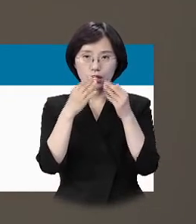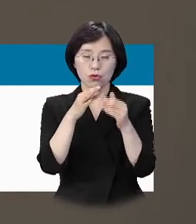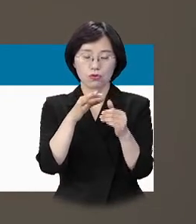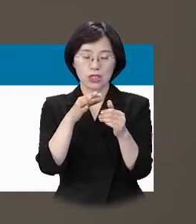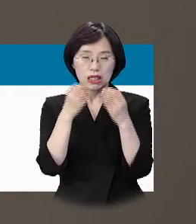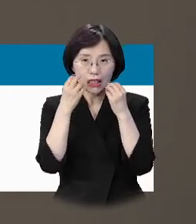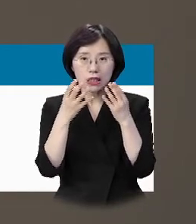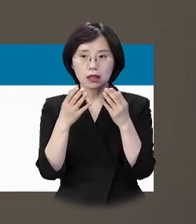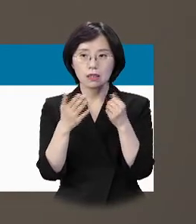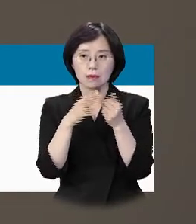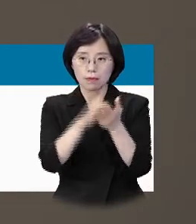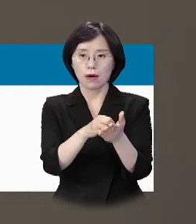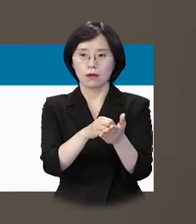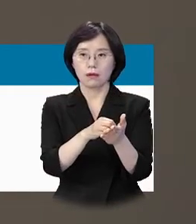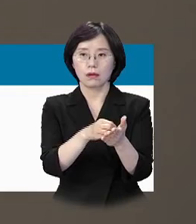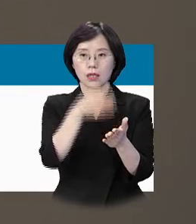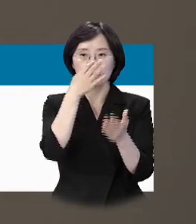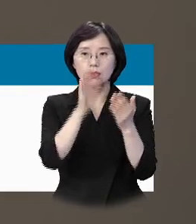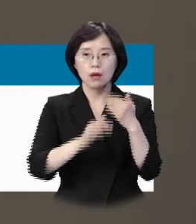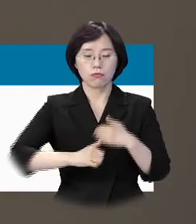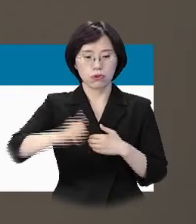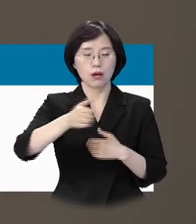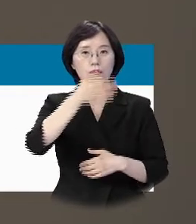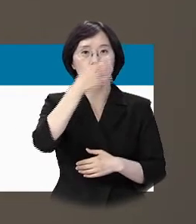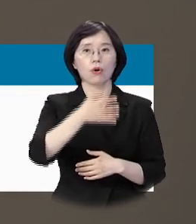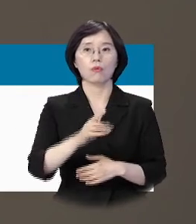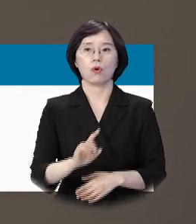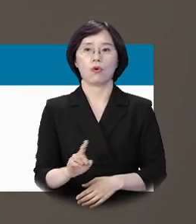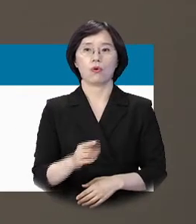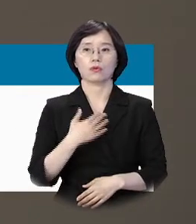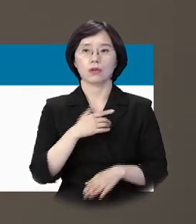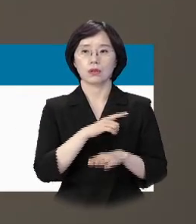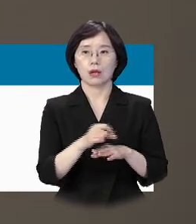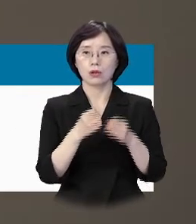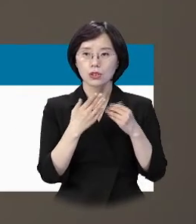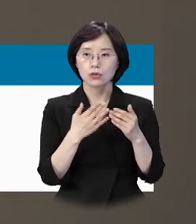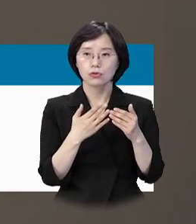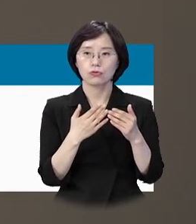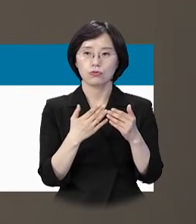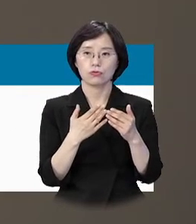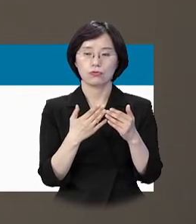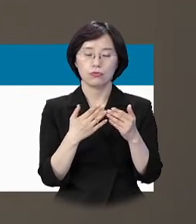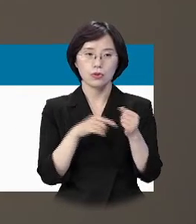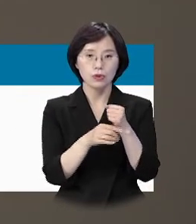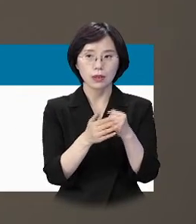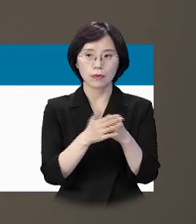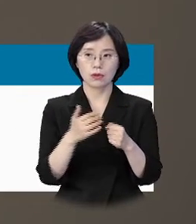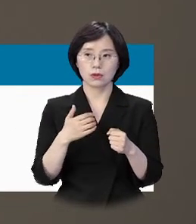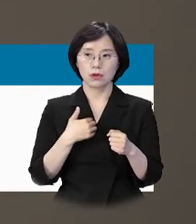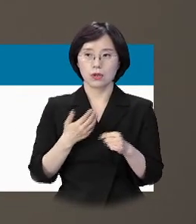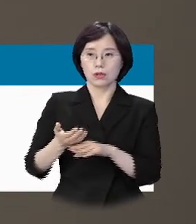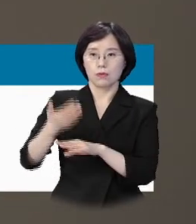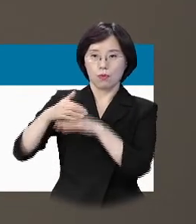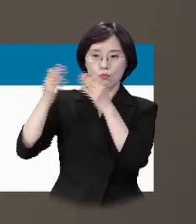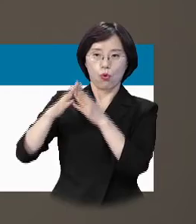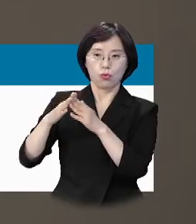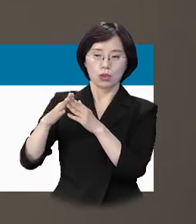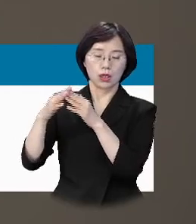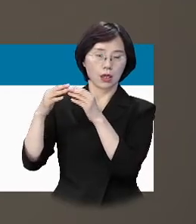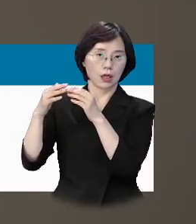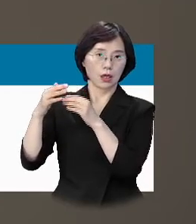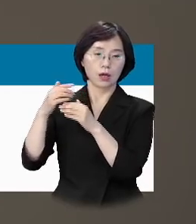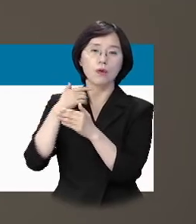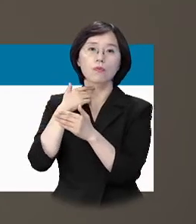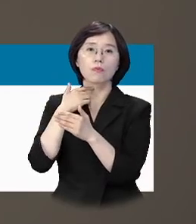신규라서 너무 힘든데 출퇴근도 너무 힘듭니다. 저 달성군 신규라는 이유만으로 저희들이 저희 선발 모두가 겪고